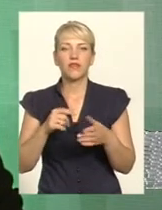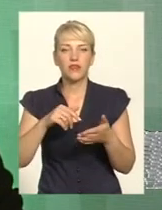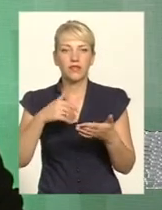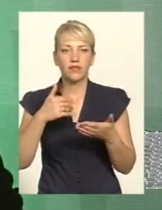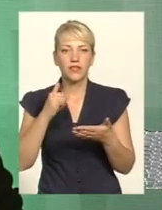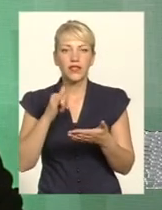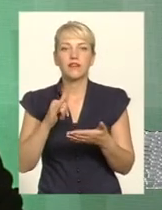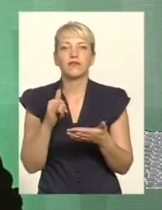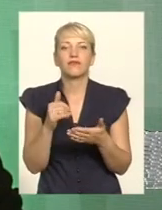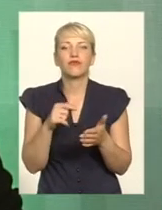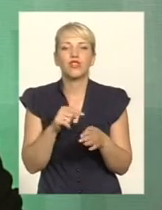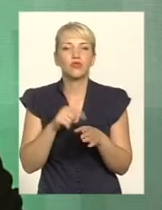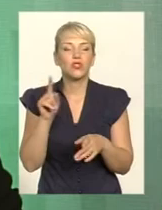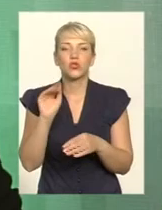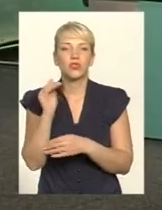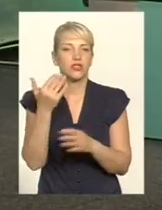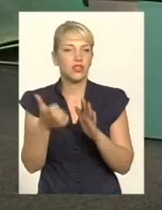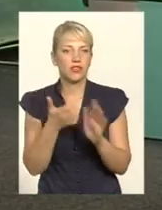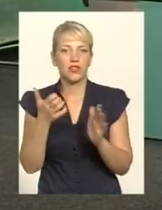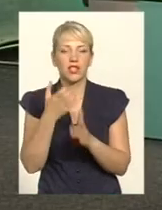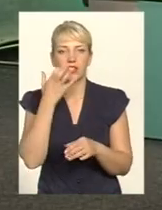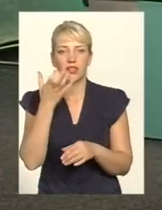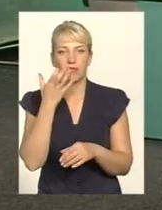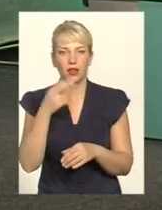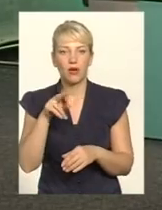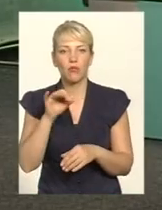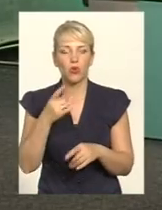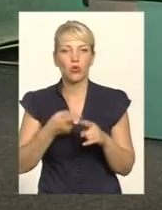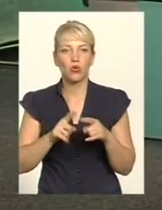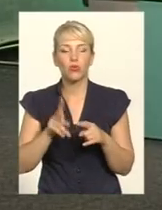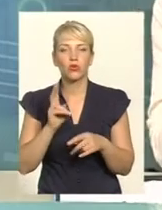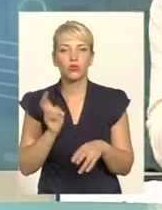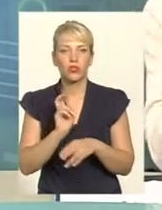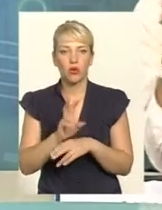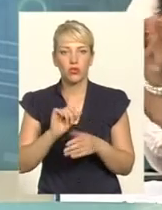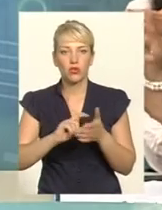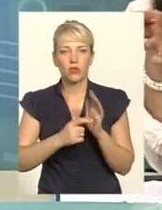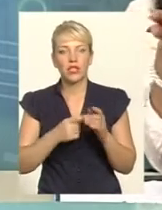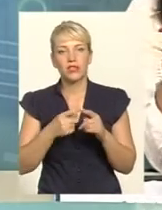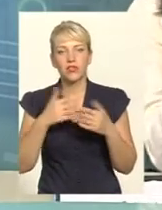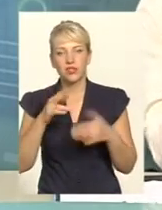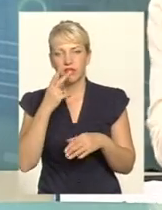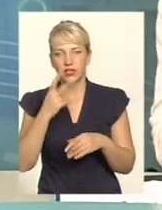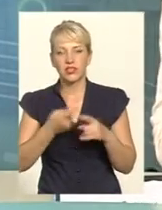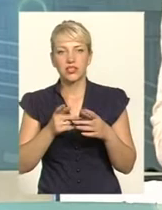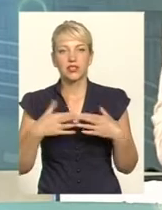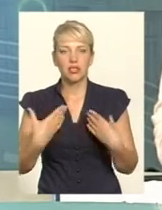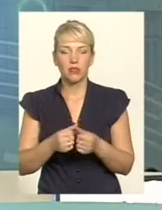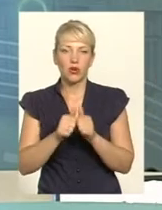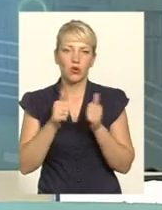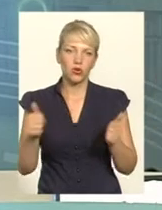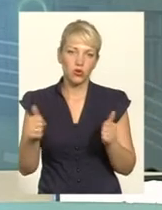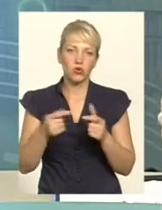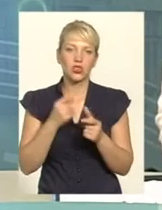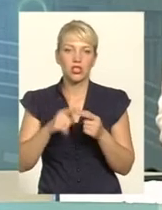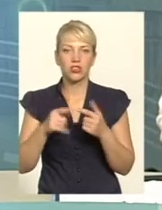любові дитині. Тобто, по тому, хто заходить в кабінет, вже видно, ця сім'я розлучена, на стадії розлучення, чи